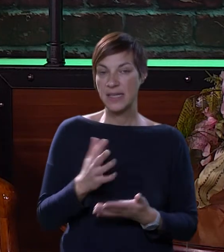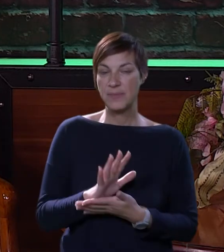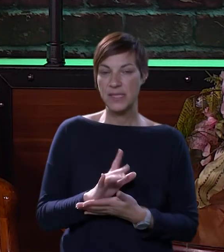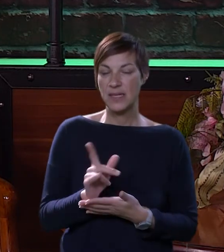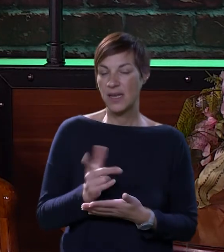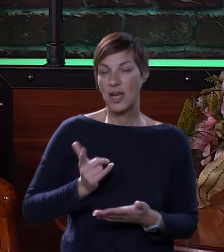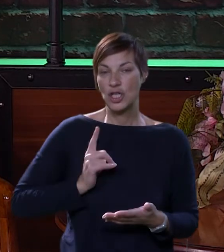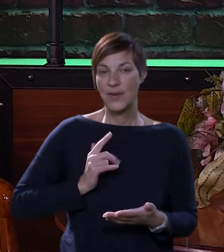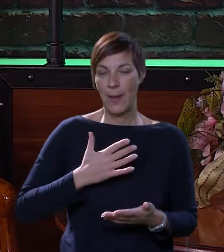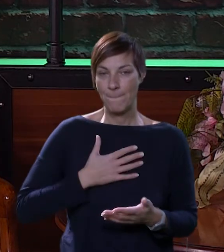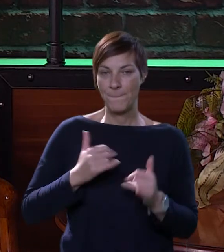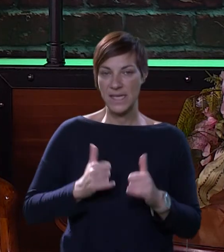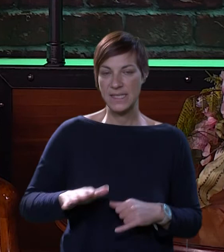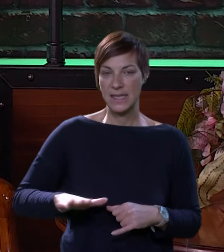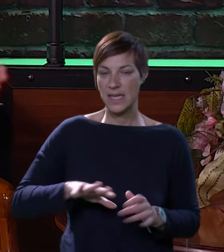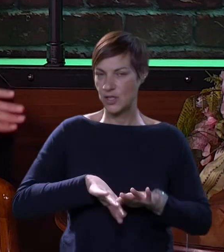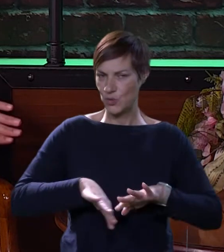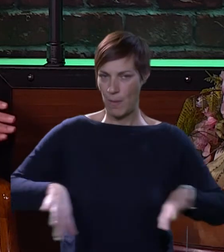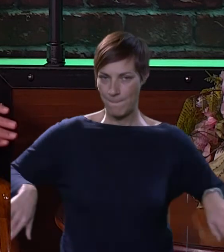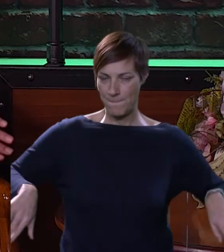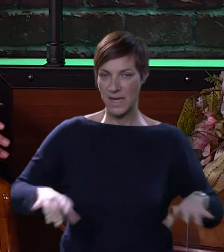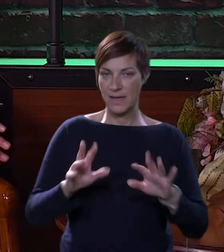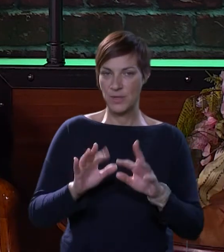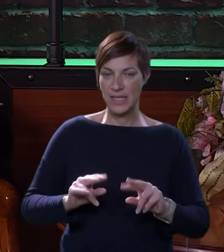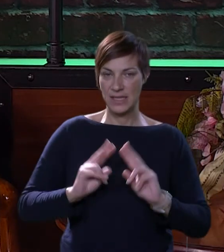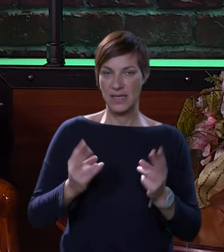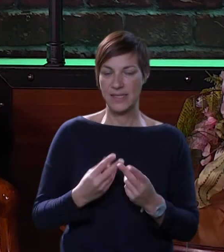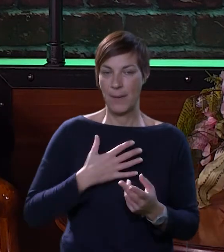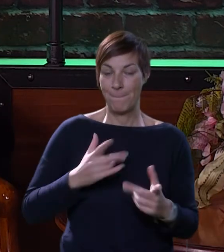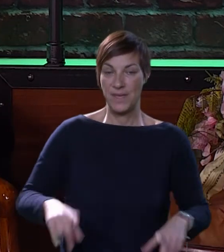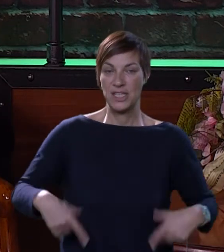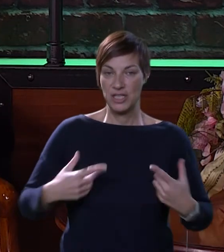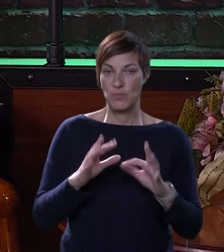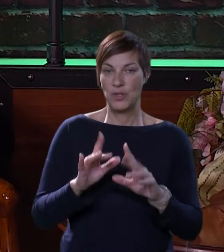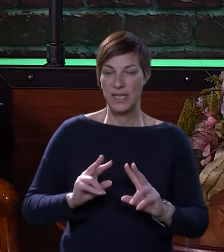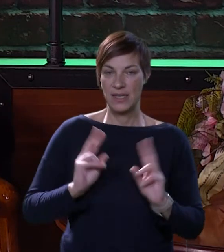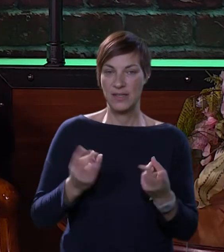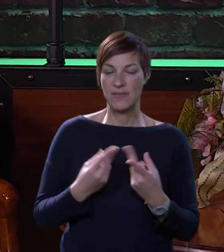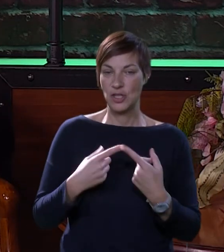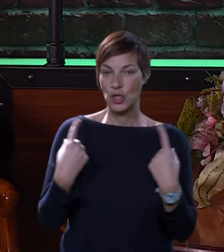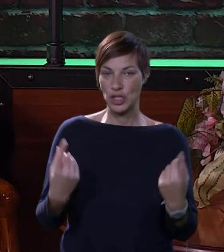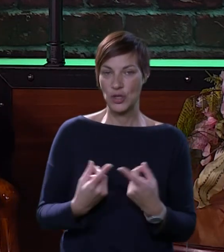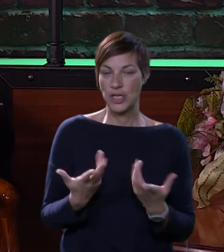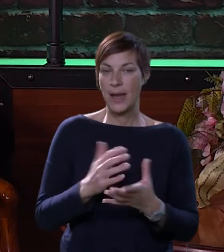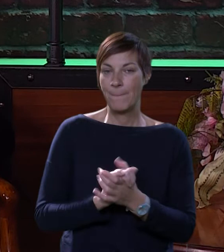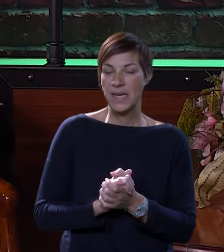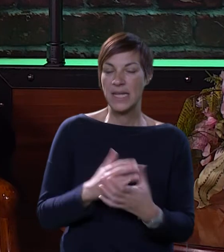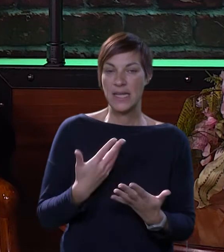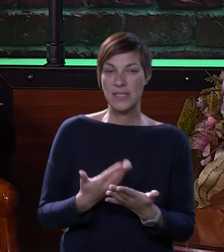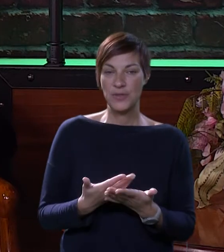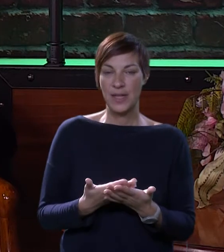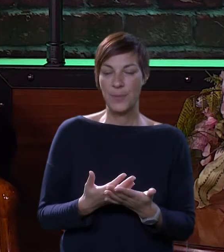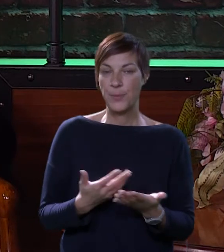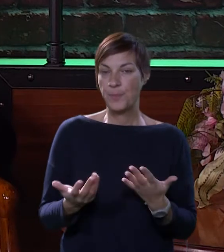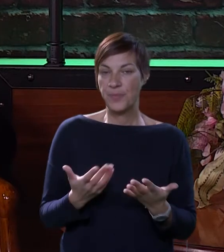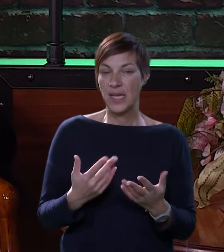strane, nerealno je očekiva da mi sad djecu maknemo od digitalnog svijeta. Mi živimo u digitalnom svijetu, oni su okruženi, njihovi prijatelji su tamo.